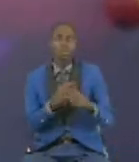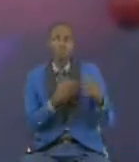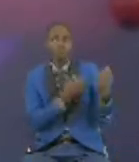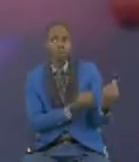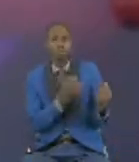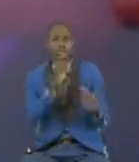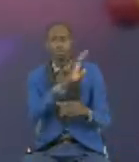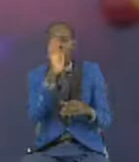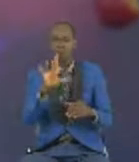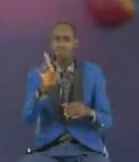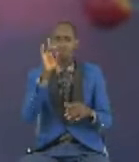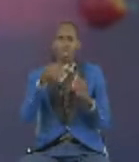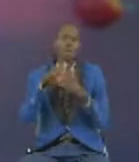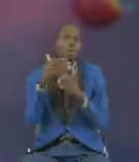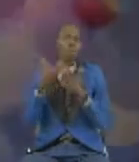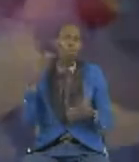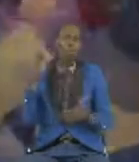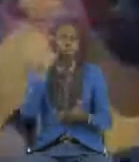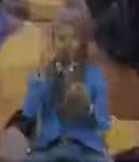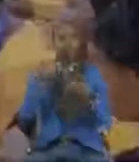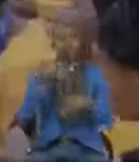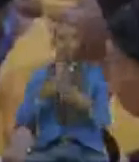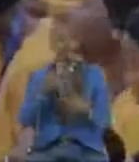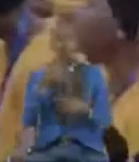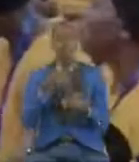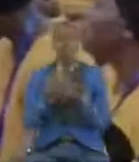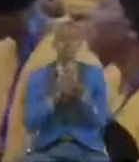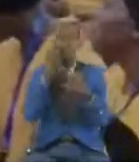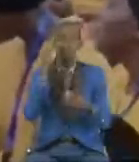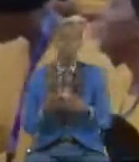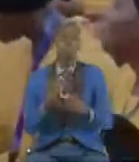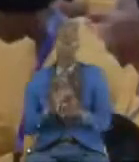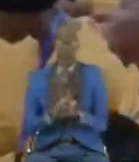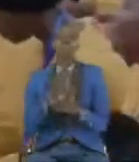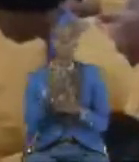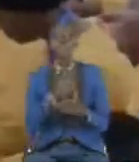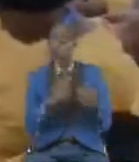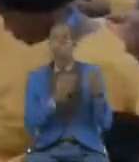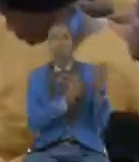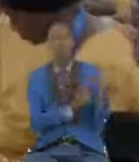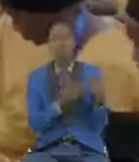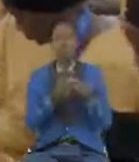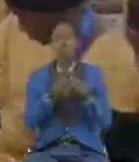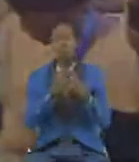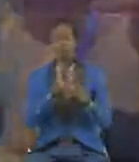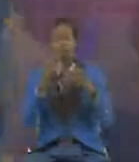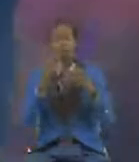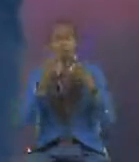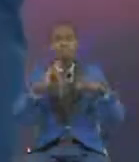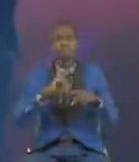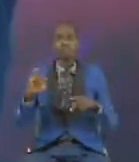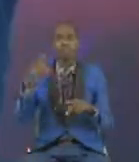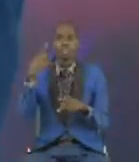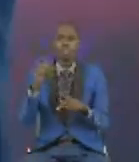que tu n'as jamais découvert avant viendront dans ta vie au nom de Jésus. Le courage pendant la proclamation